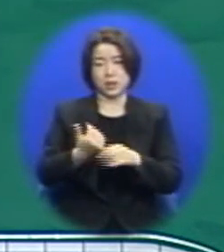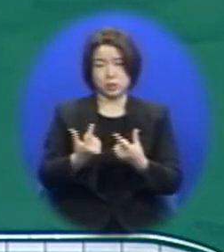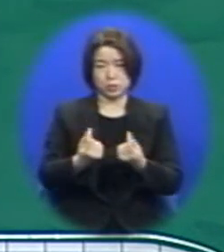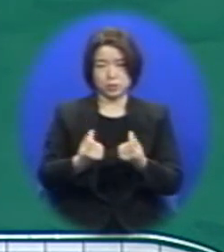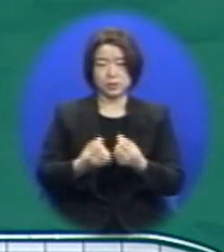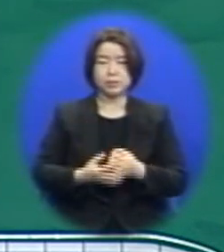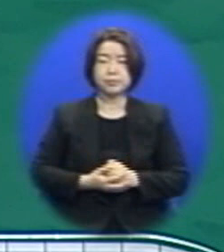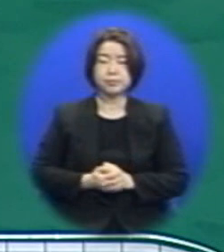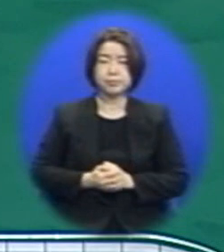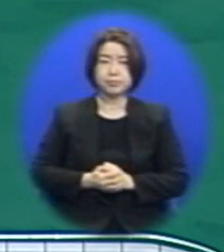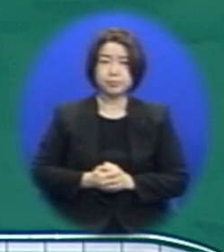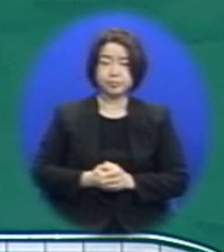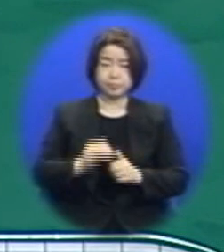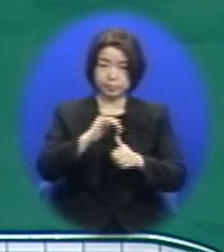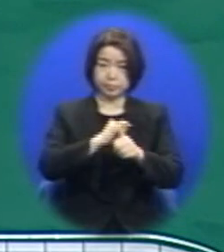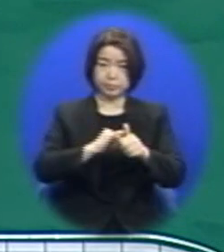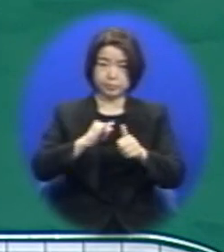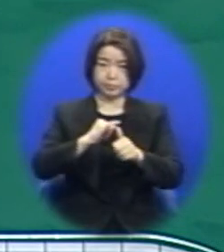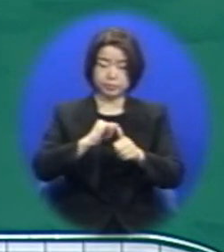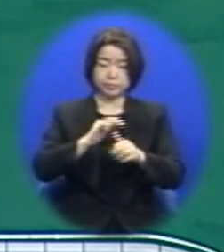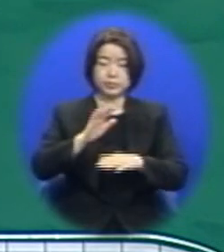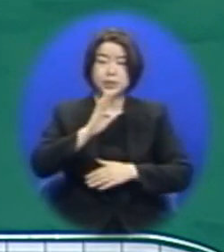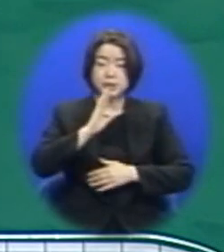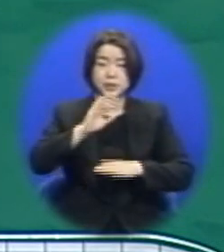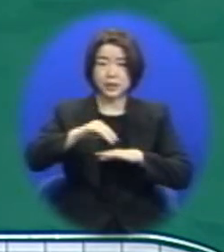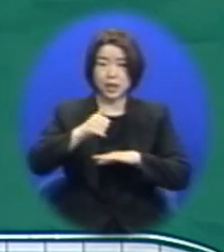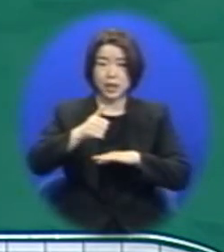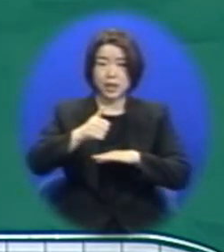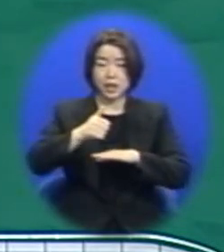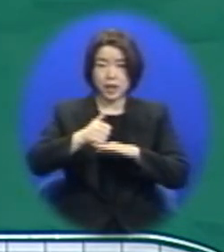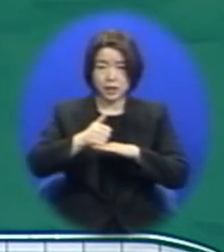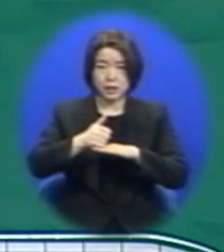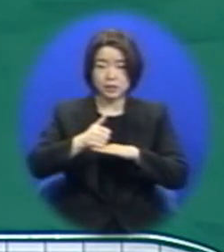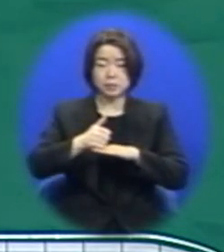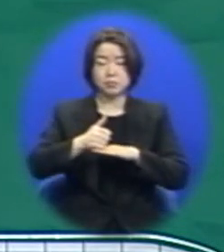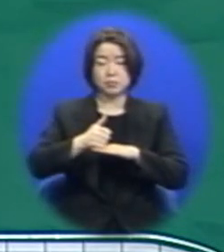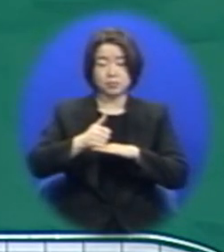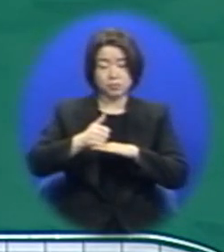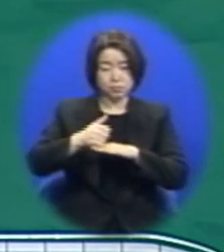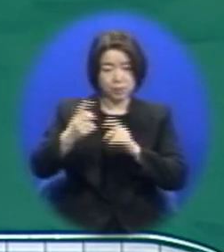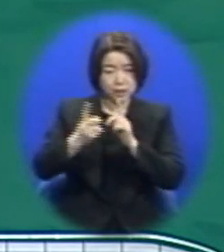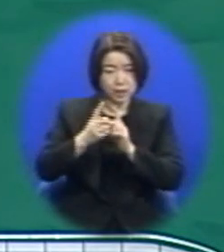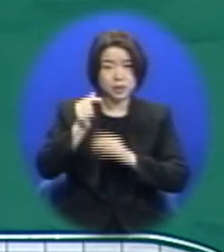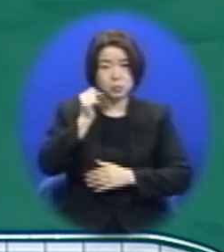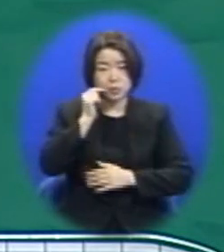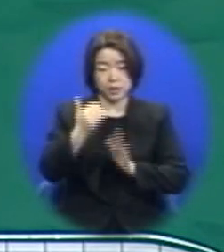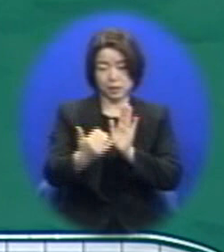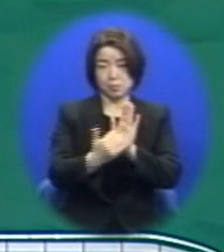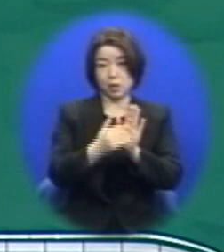헤롯이 진짜 하나님을 만나지 못하게 가로막고 있는 것입니다.